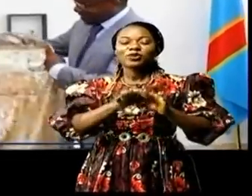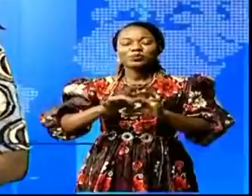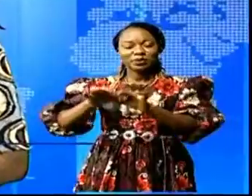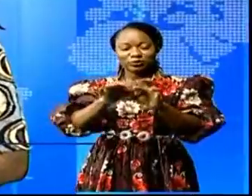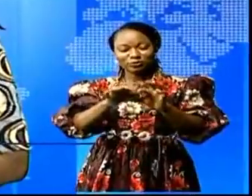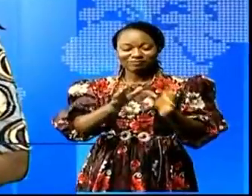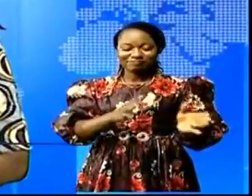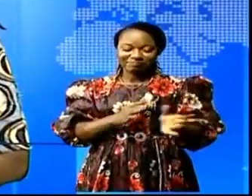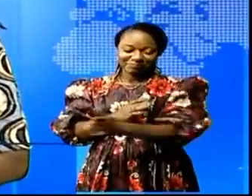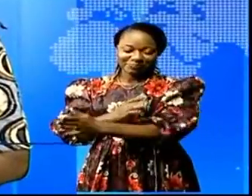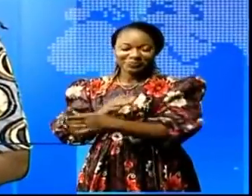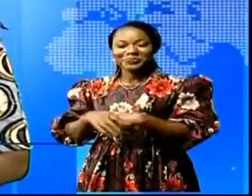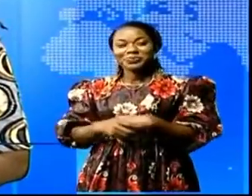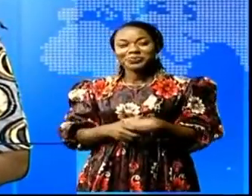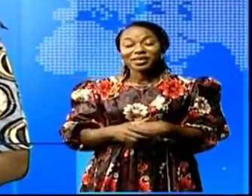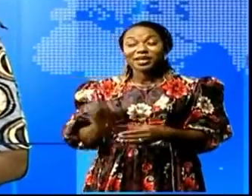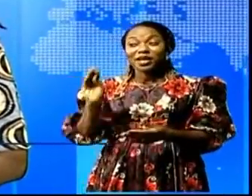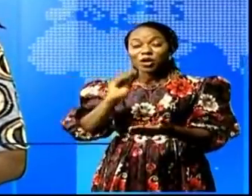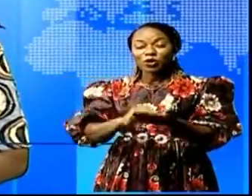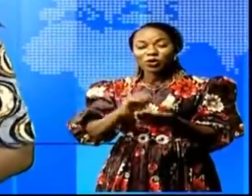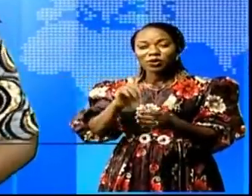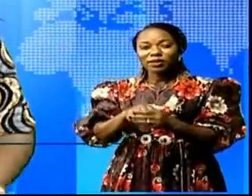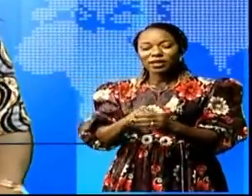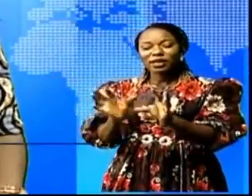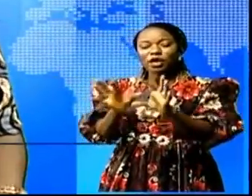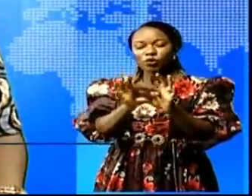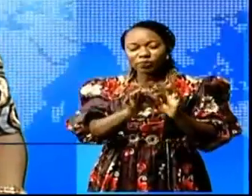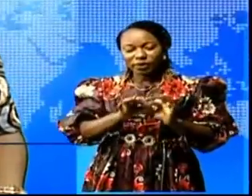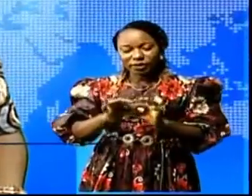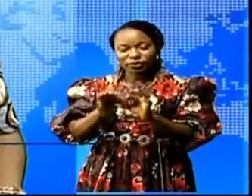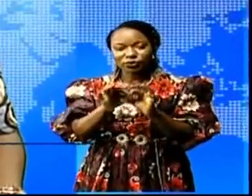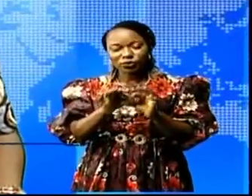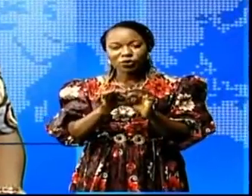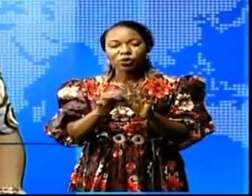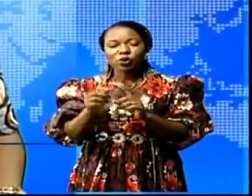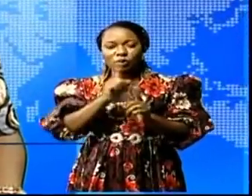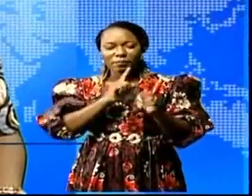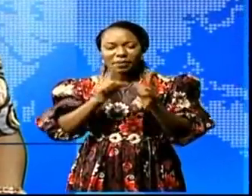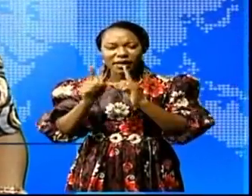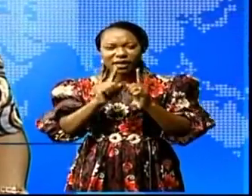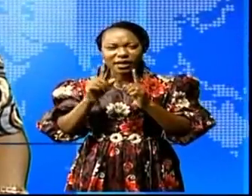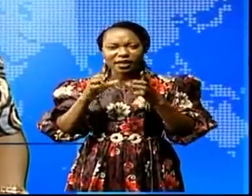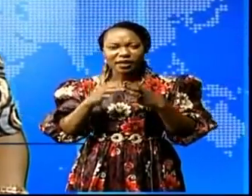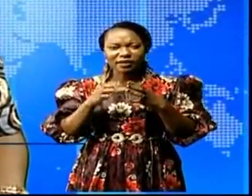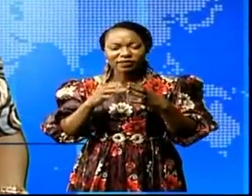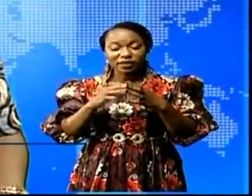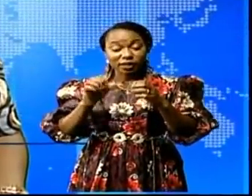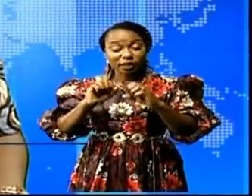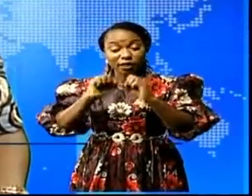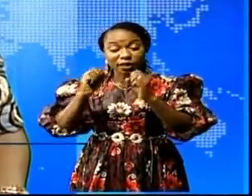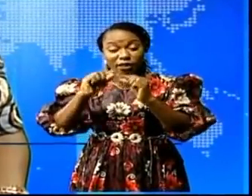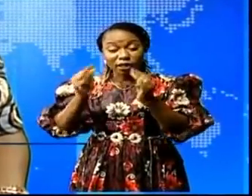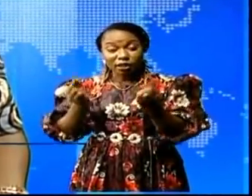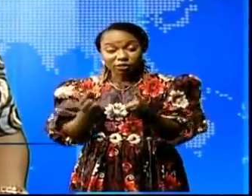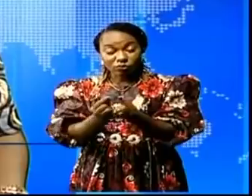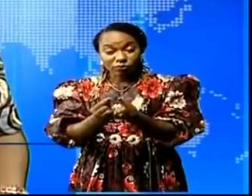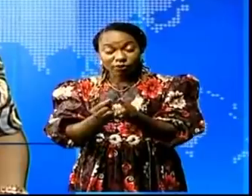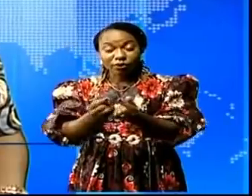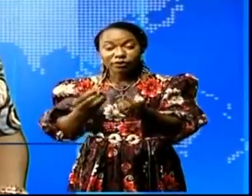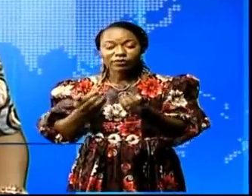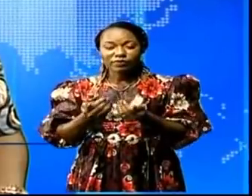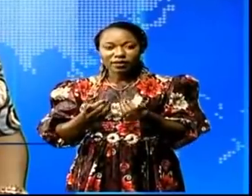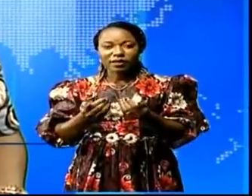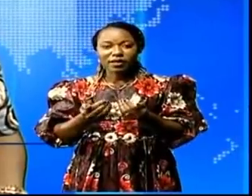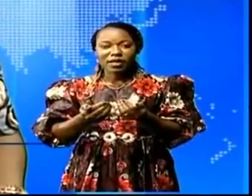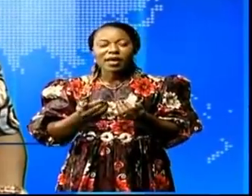bilatérale. Encore dans le domaine de coopération, cette fois-ci avec le groupe Humber System qui veut réhabiliter les locaux